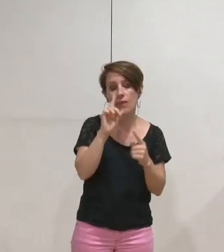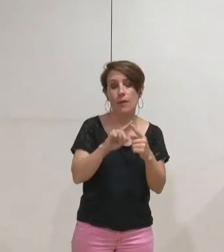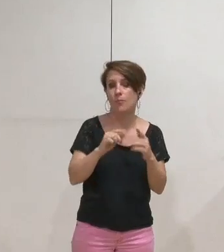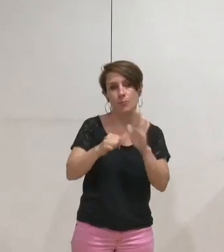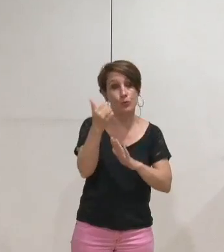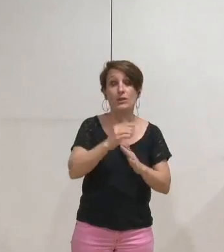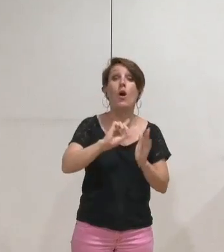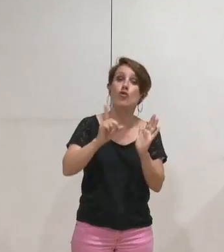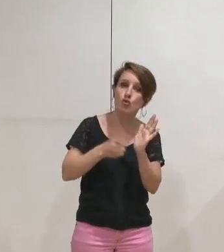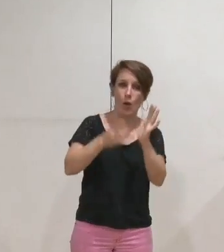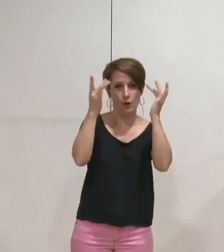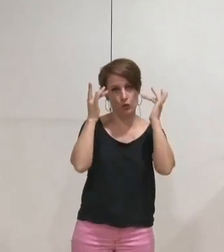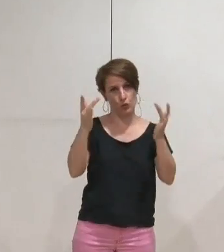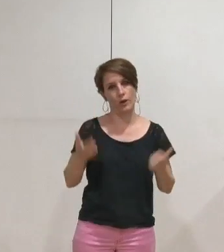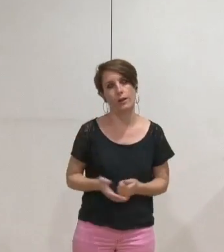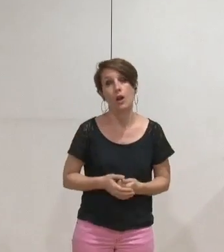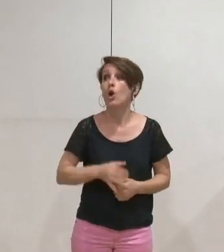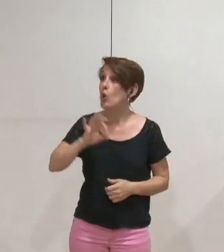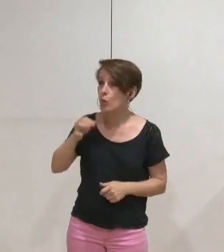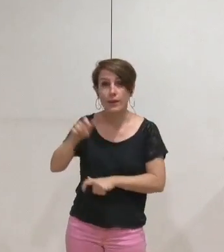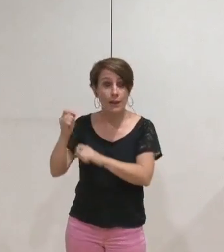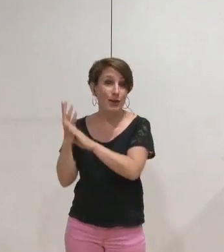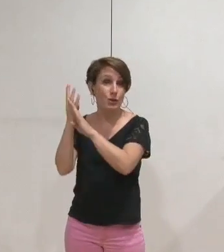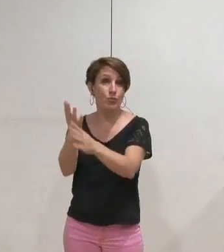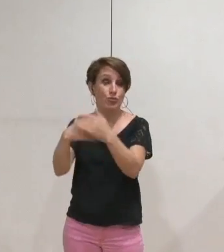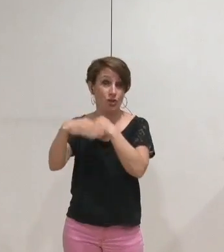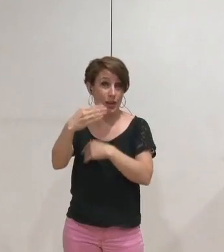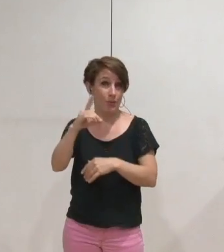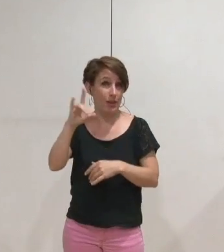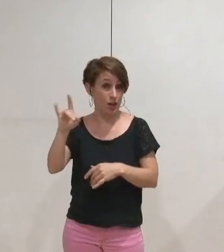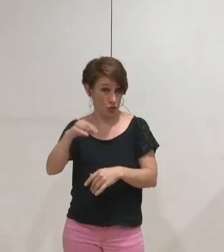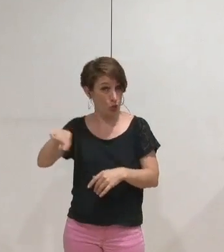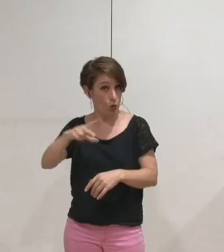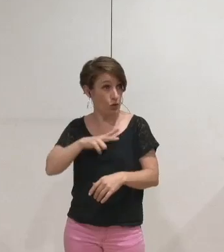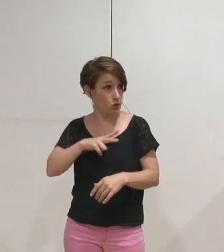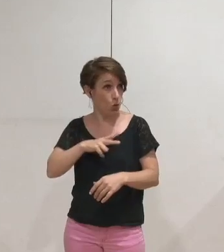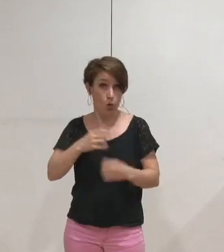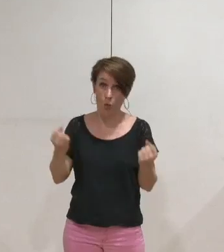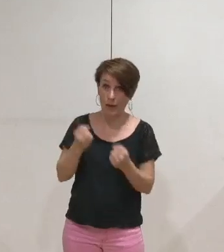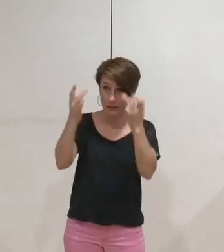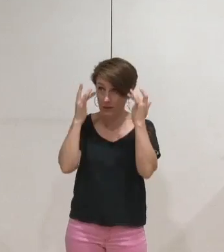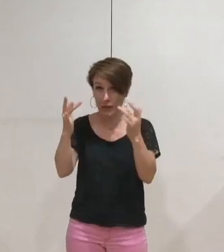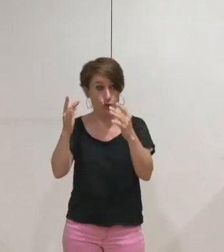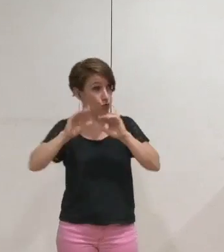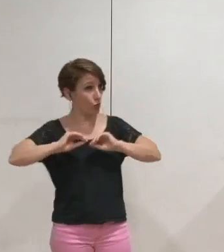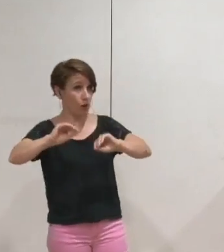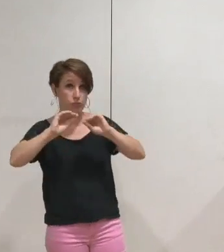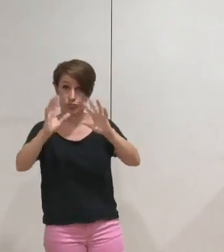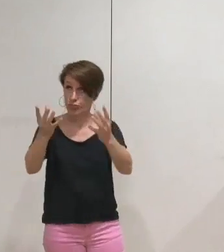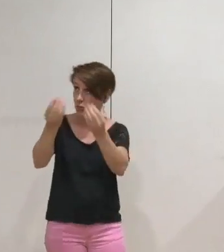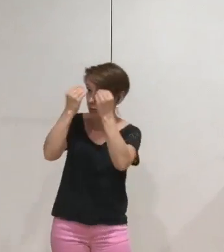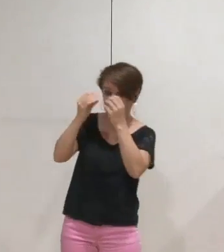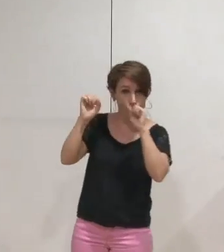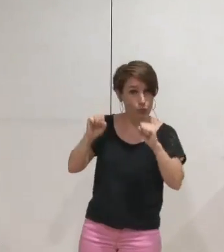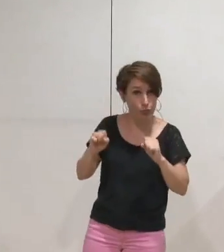les les personnes qui fréquente les MDH ont des activités artistiques et d'anignement et culturell et ont des droits et c'est